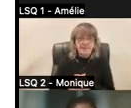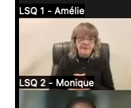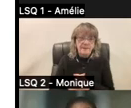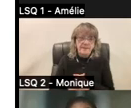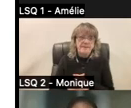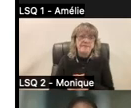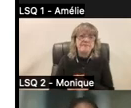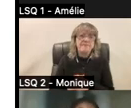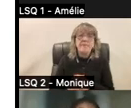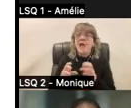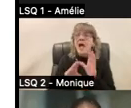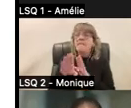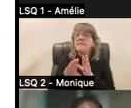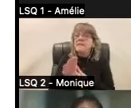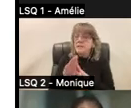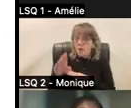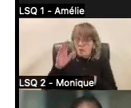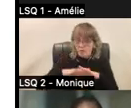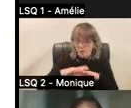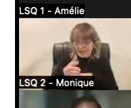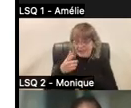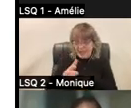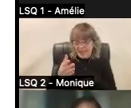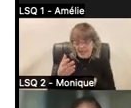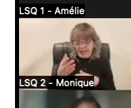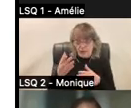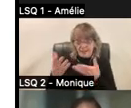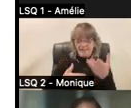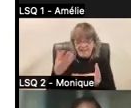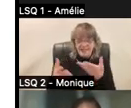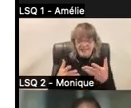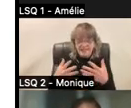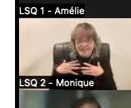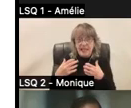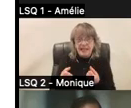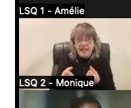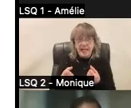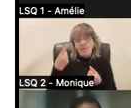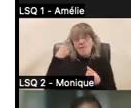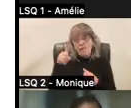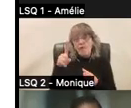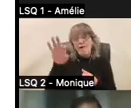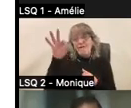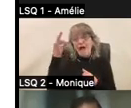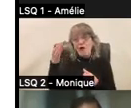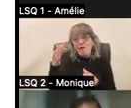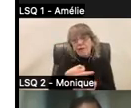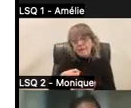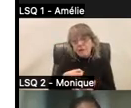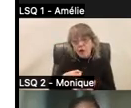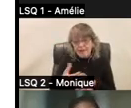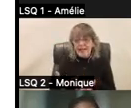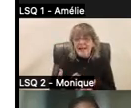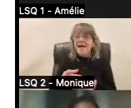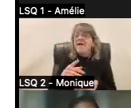Alors, l'amélioration de l'accès aux soins de services de santé de la minorité francophone.